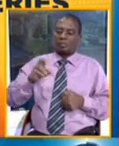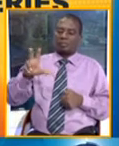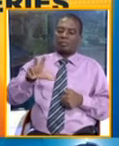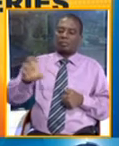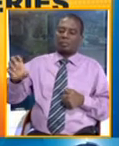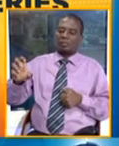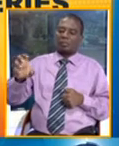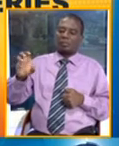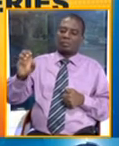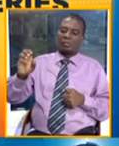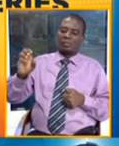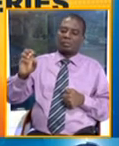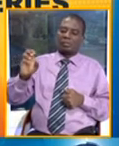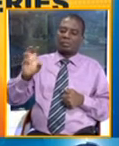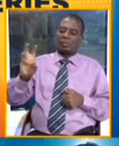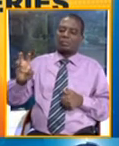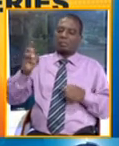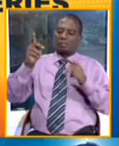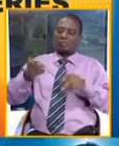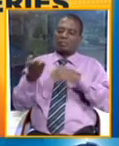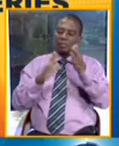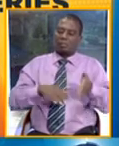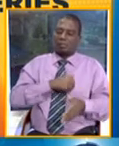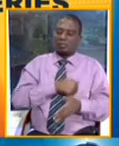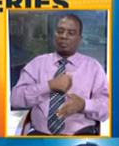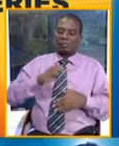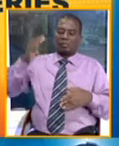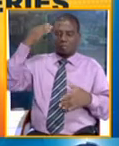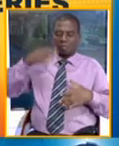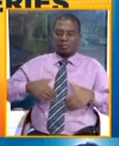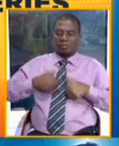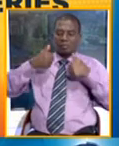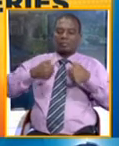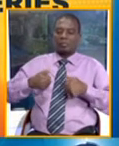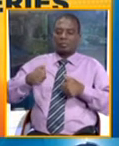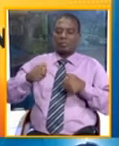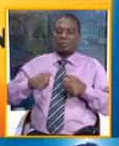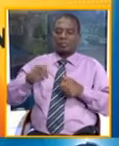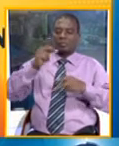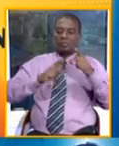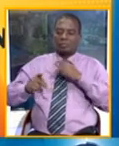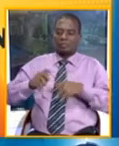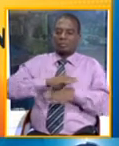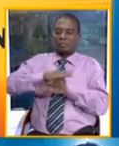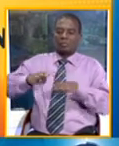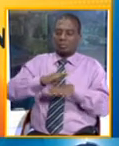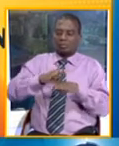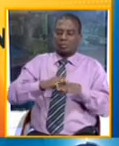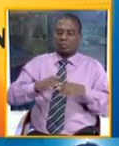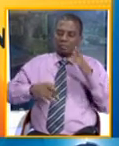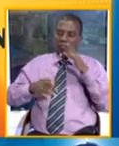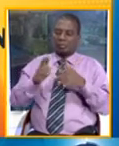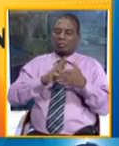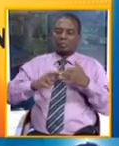décès et 215 cas actifs. Le ministère de la Santé, de l'Hygiène publique et de la couverture maladie